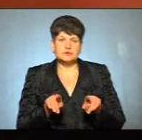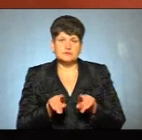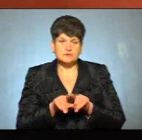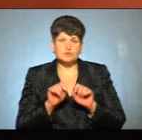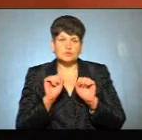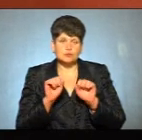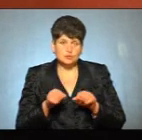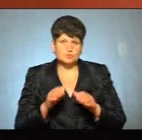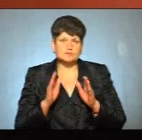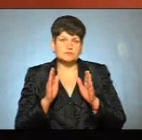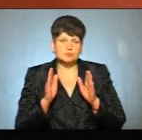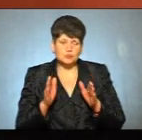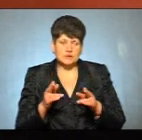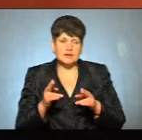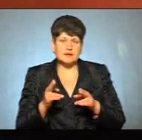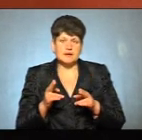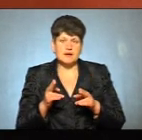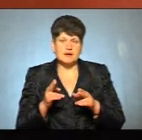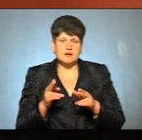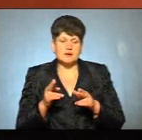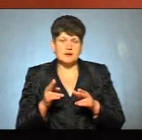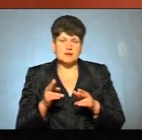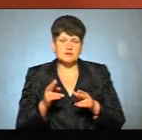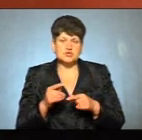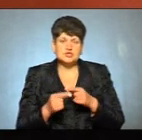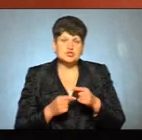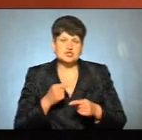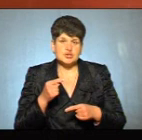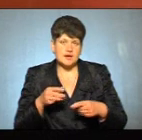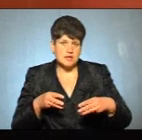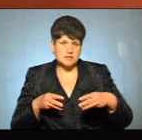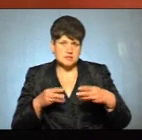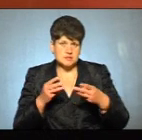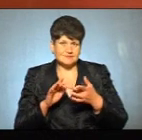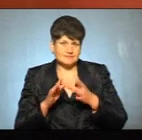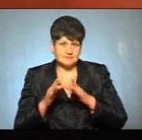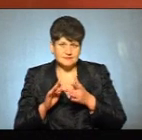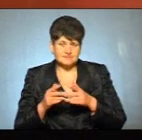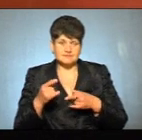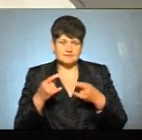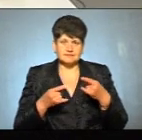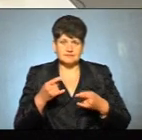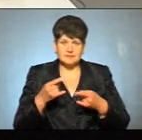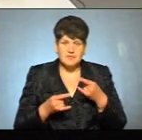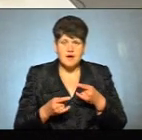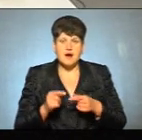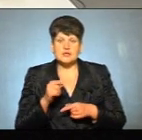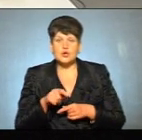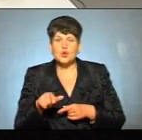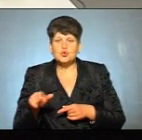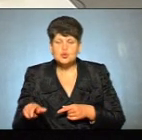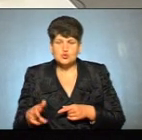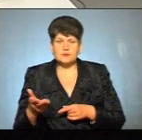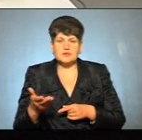може відбуватися безпосередньо через онлайн-трансляції. Натомість ті особи, які все